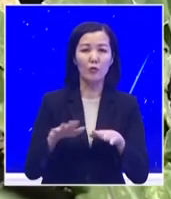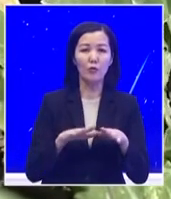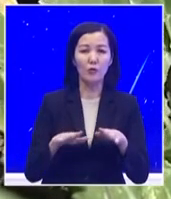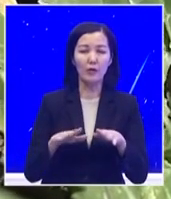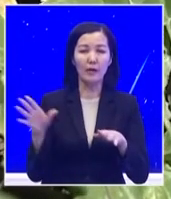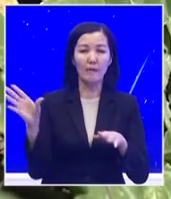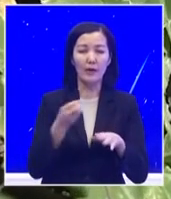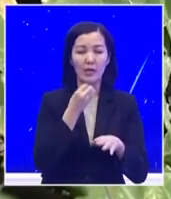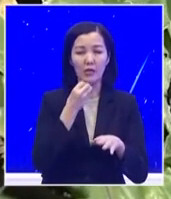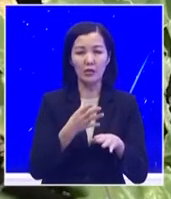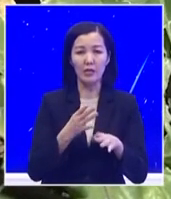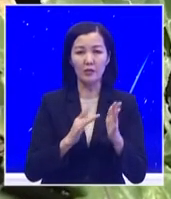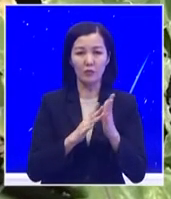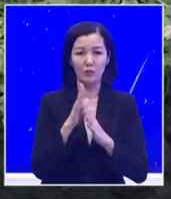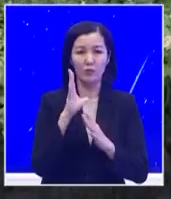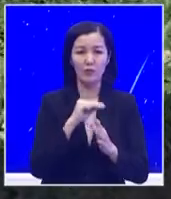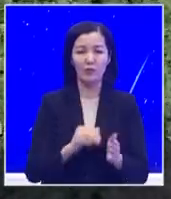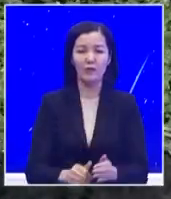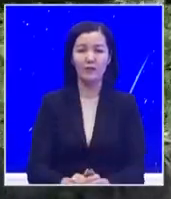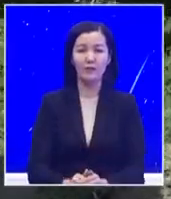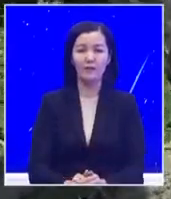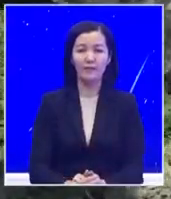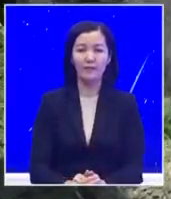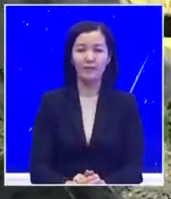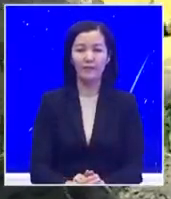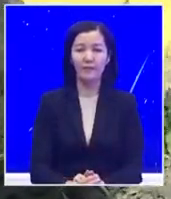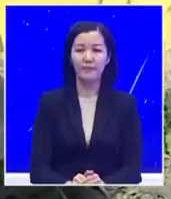тартсаң майы шығатын құнарлы мекен.